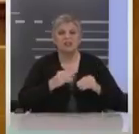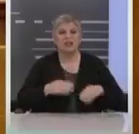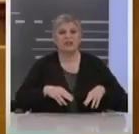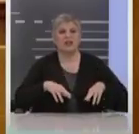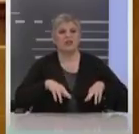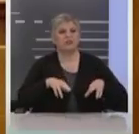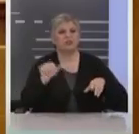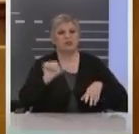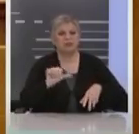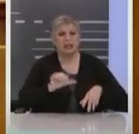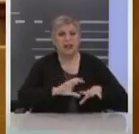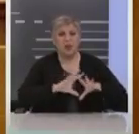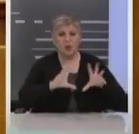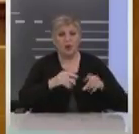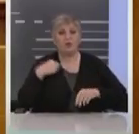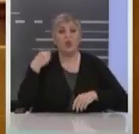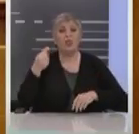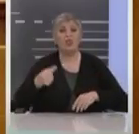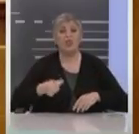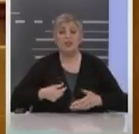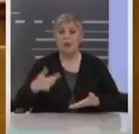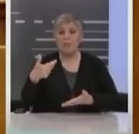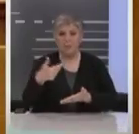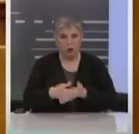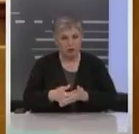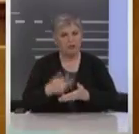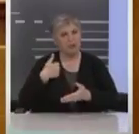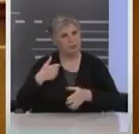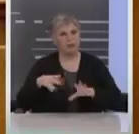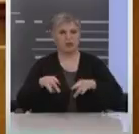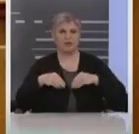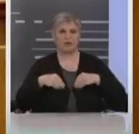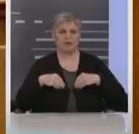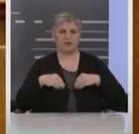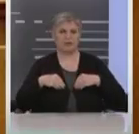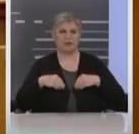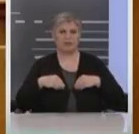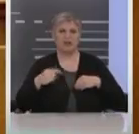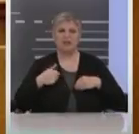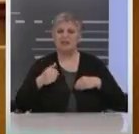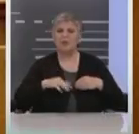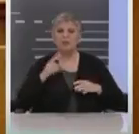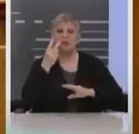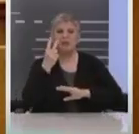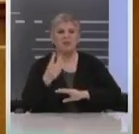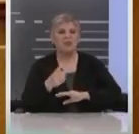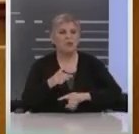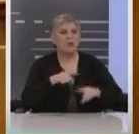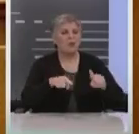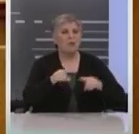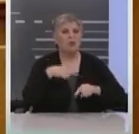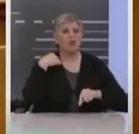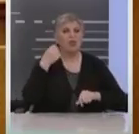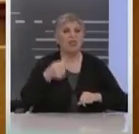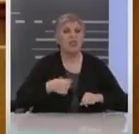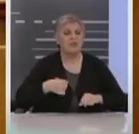της αυτοδιοίκησης, χωρίς βεβαίως να ξεχωρίζει ποιοι είναι φιλικά προσκύμενοι